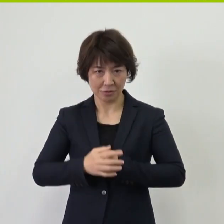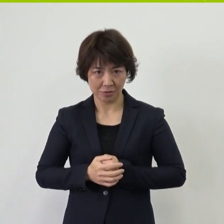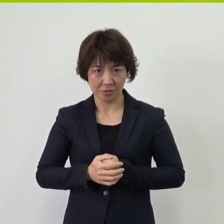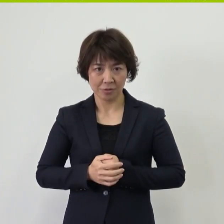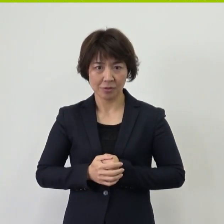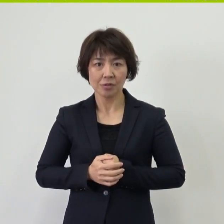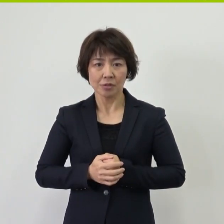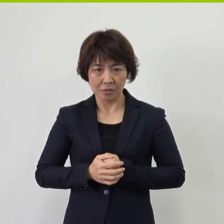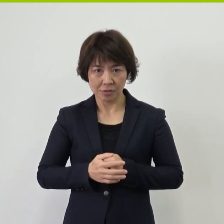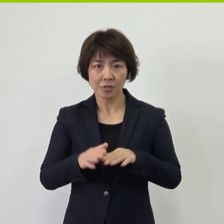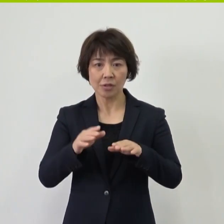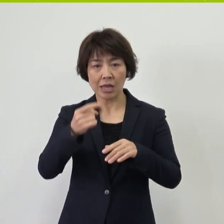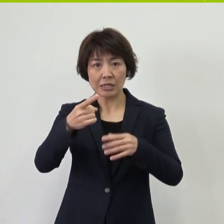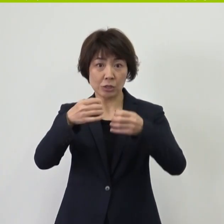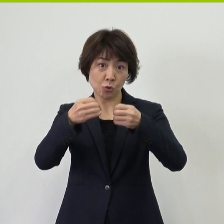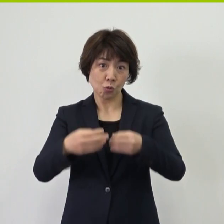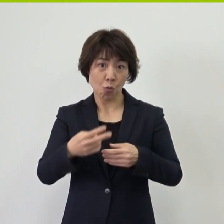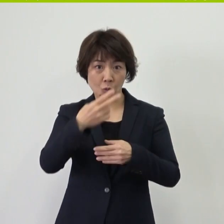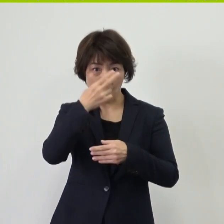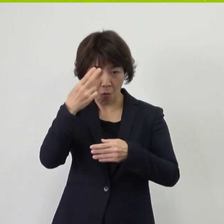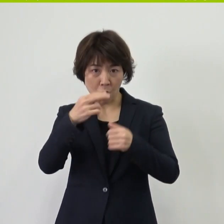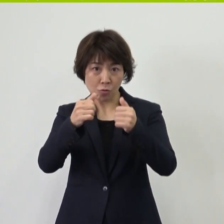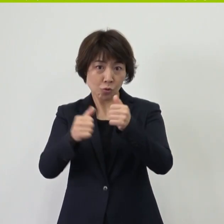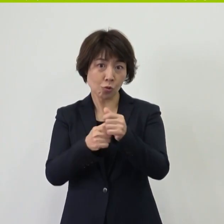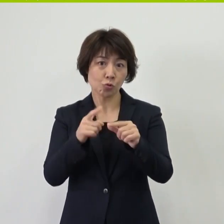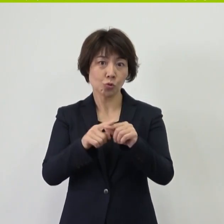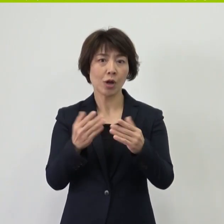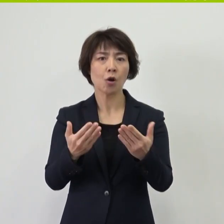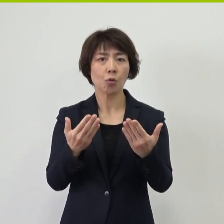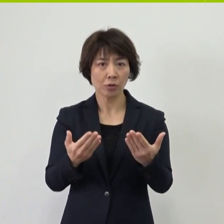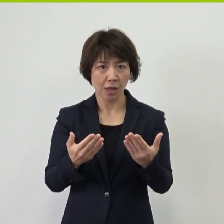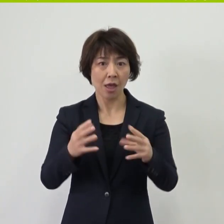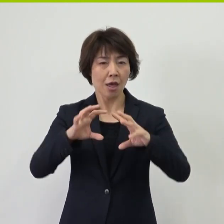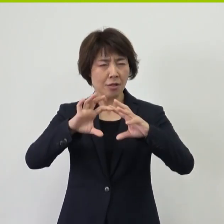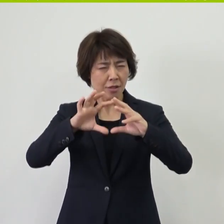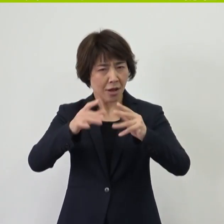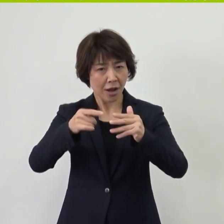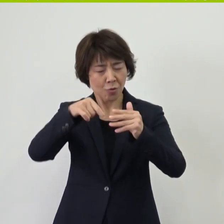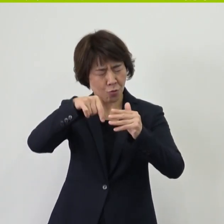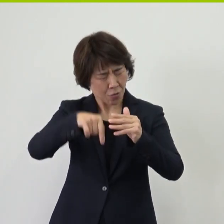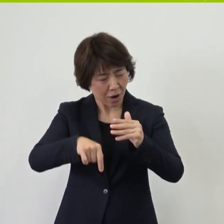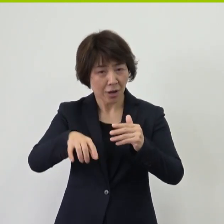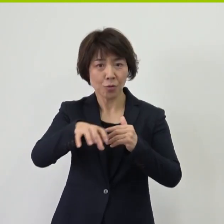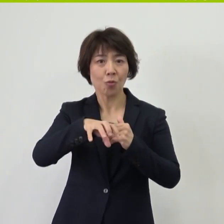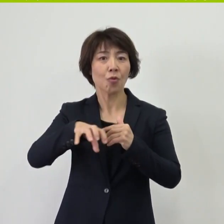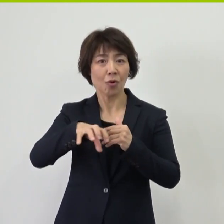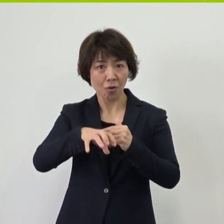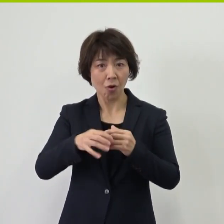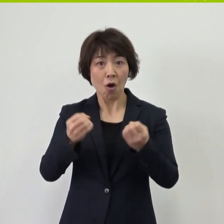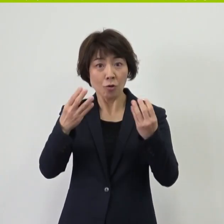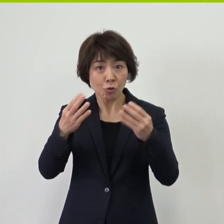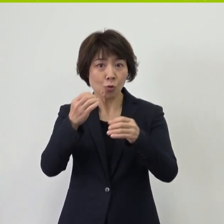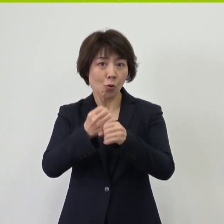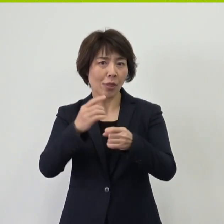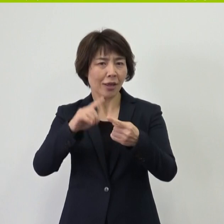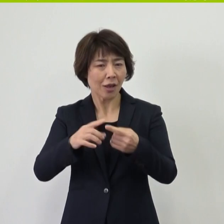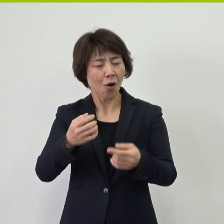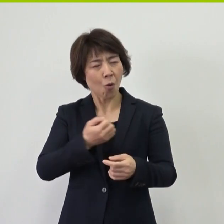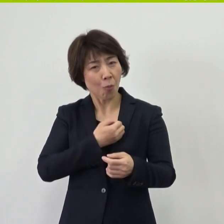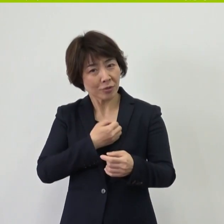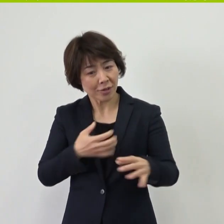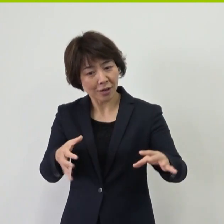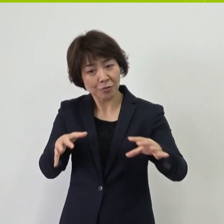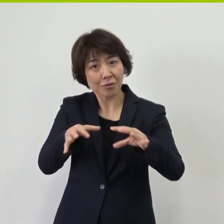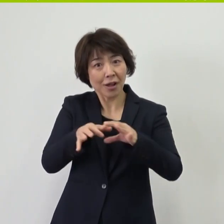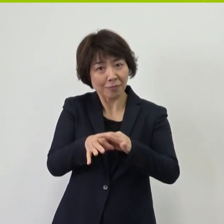。なのでまずこの一条高等学校附属中学校で、そういういろんな世界の深いところ、創造的な面白さにつながるということ